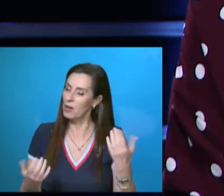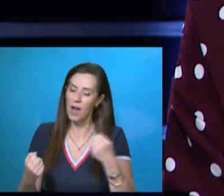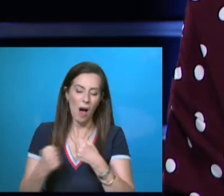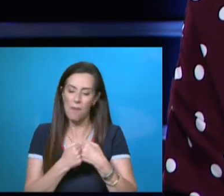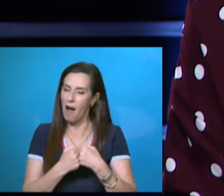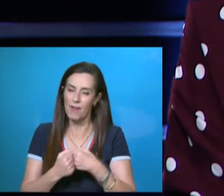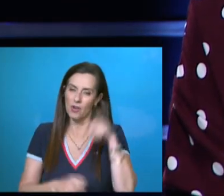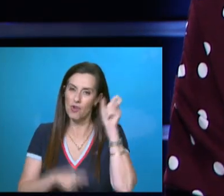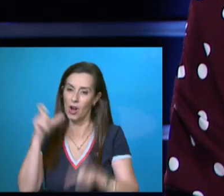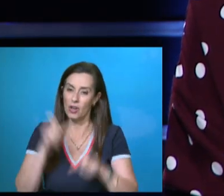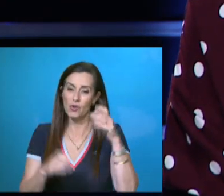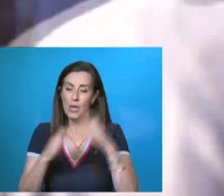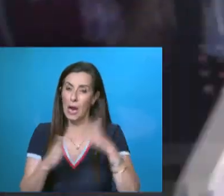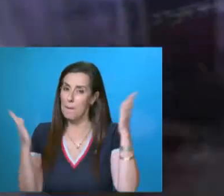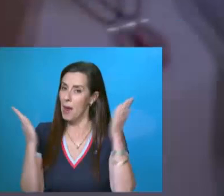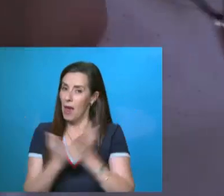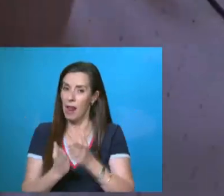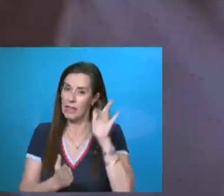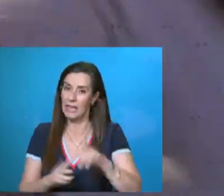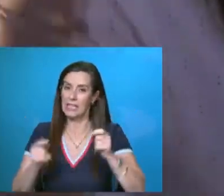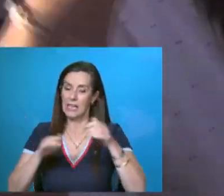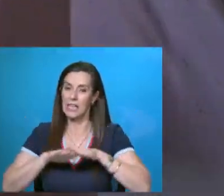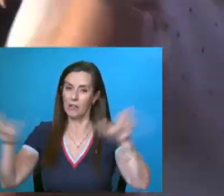נגד הגזרה הזו.